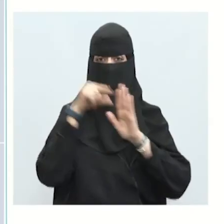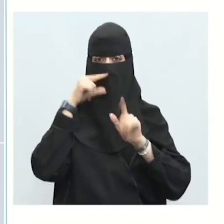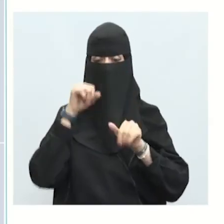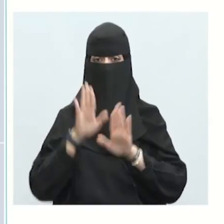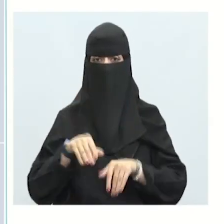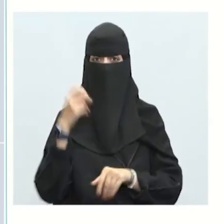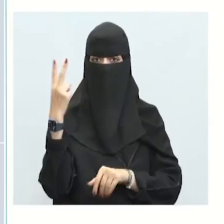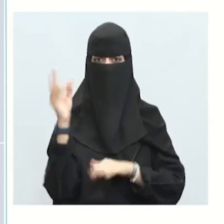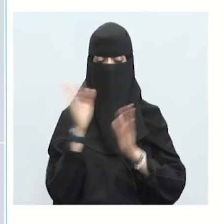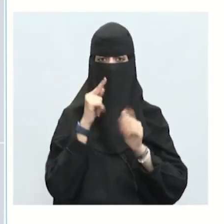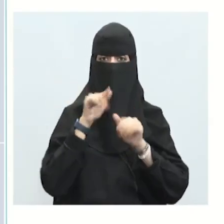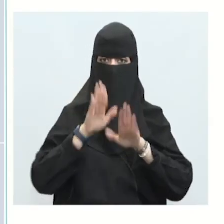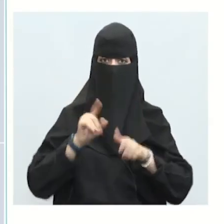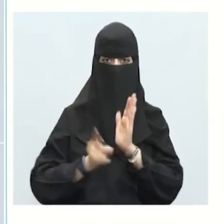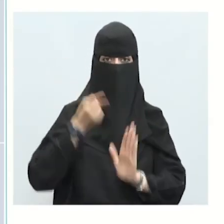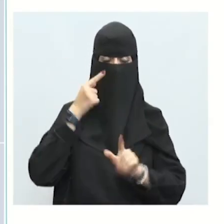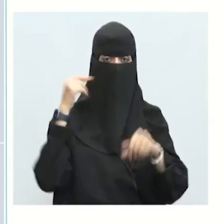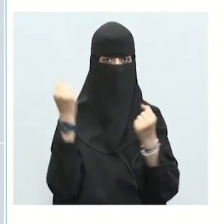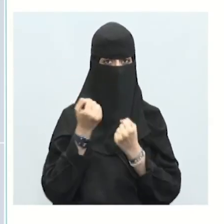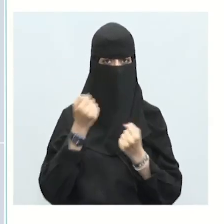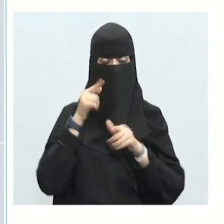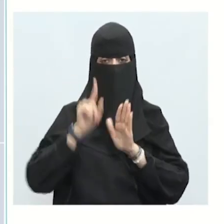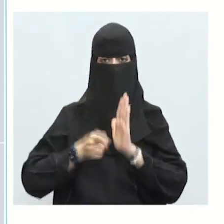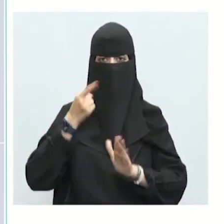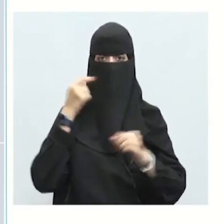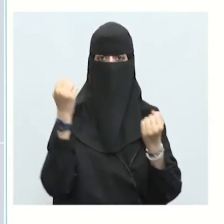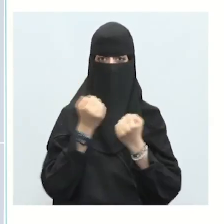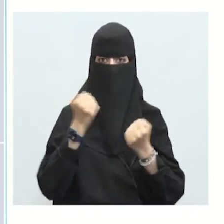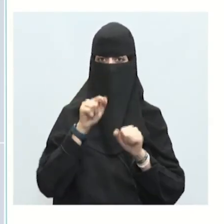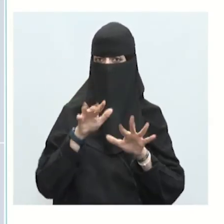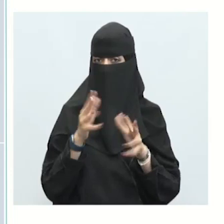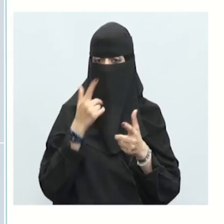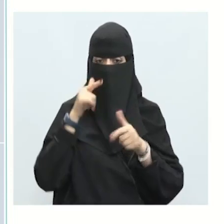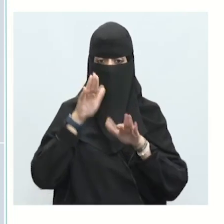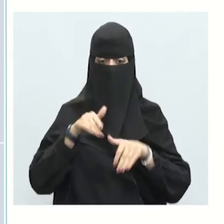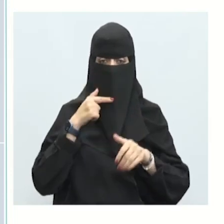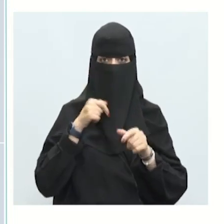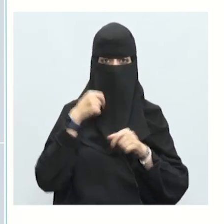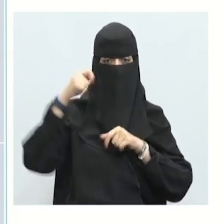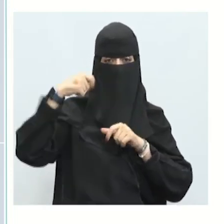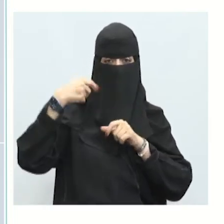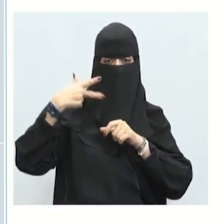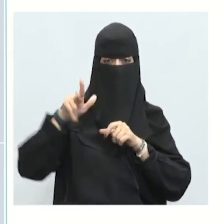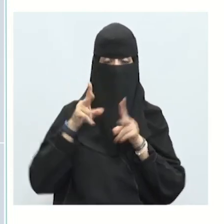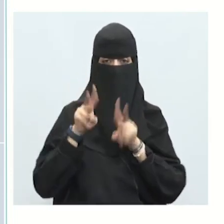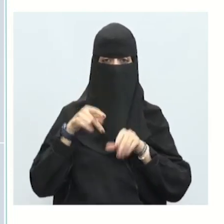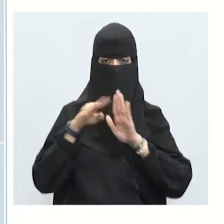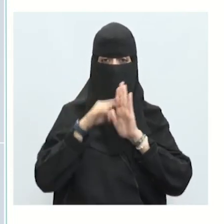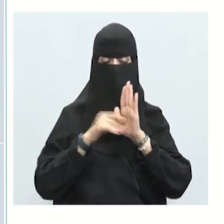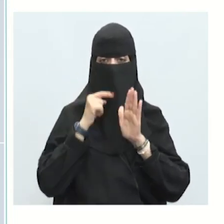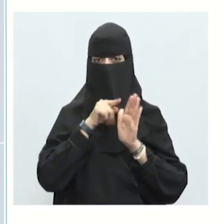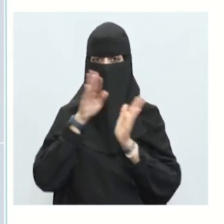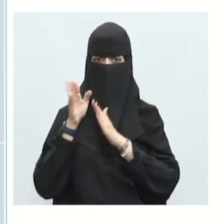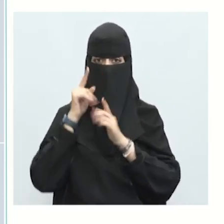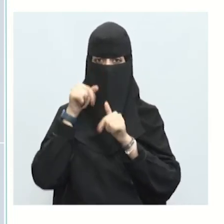الثانيه فكان معنا اول تدريب اللي هو التدريب الاول ماذا يحدث عند تشغيل البرنامج التالي